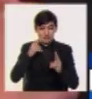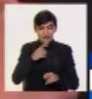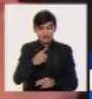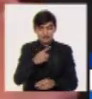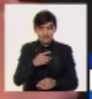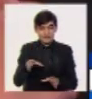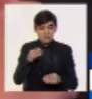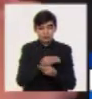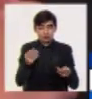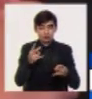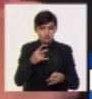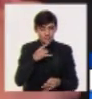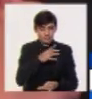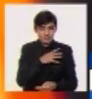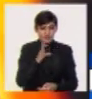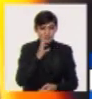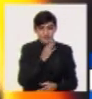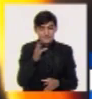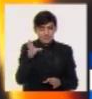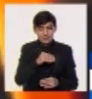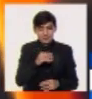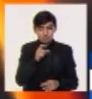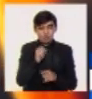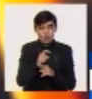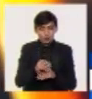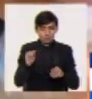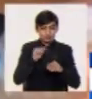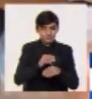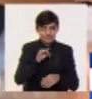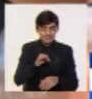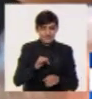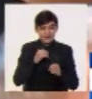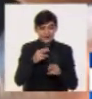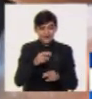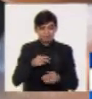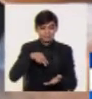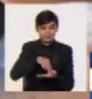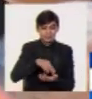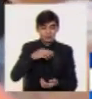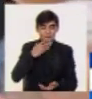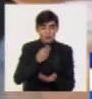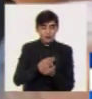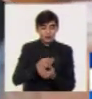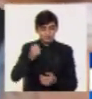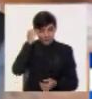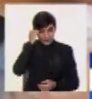көрек. Аналар соны алтынмен аптап, күміспен көптеп, үстіне батырын қойып,